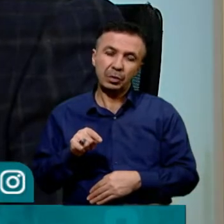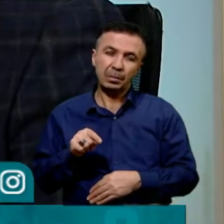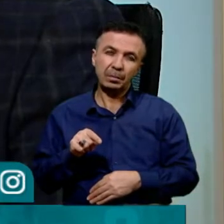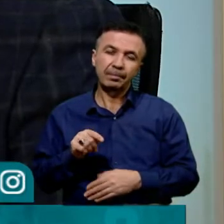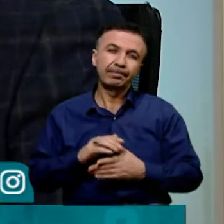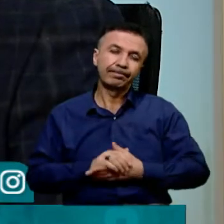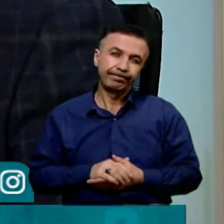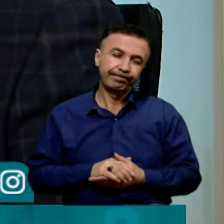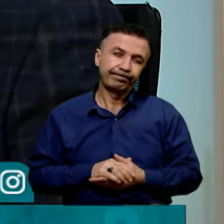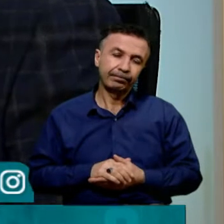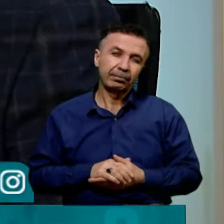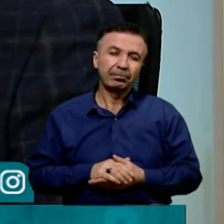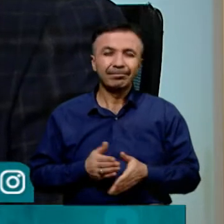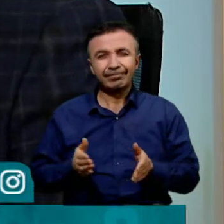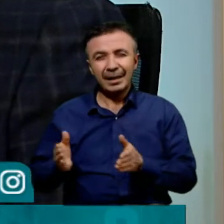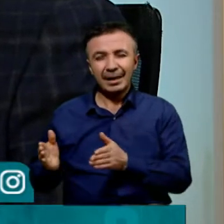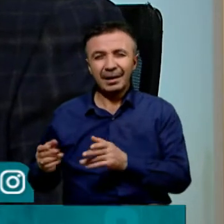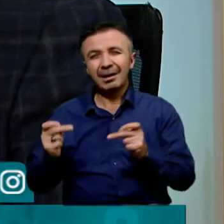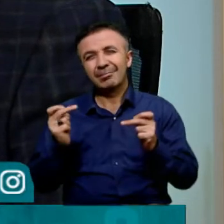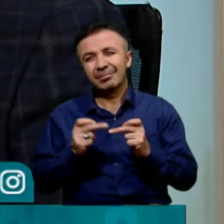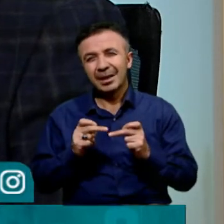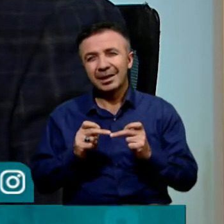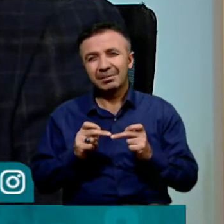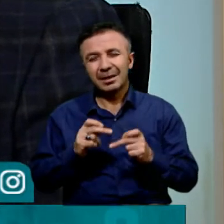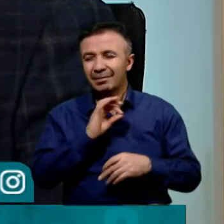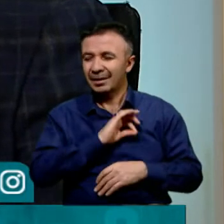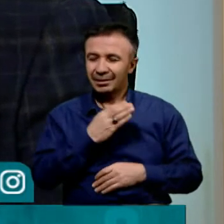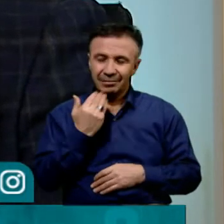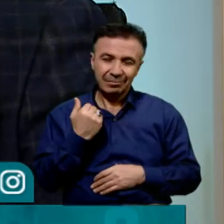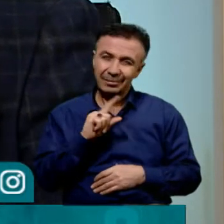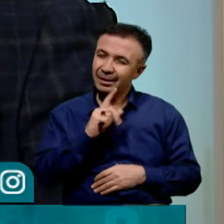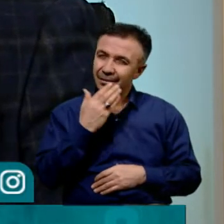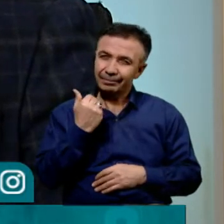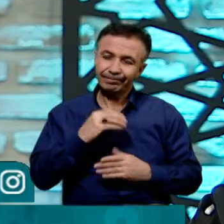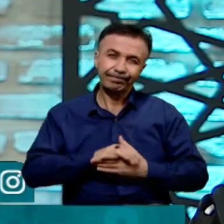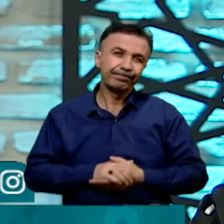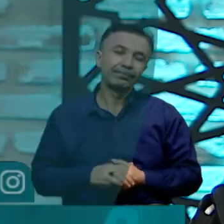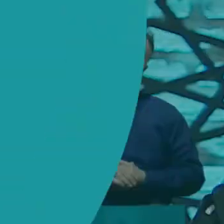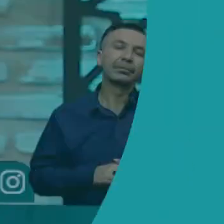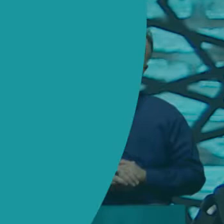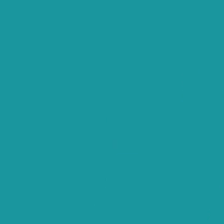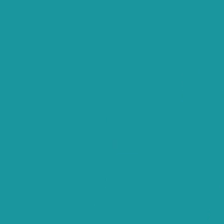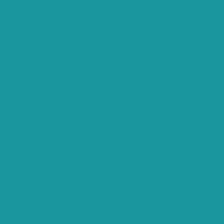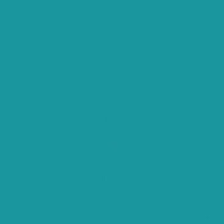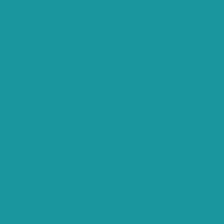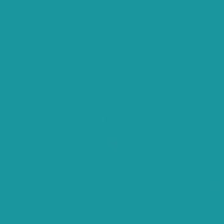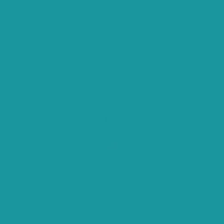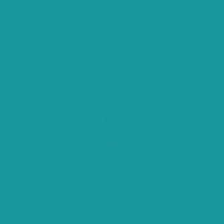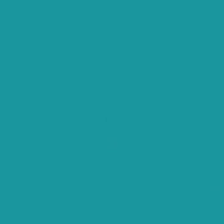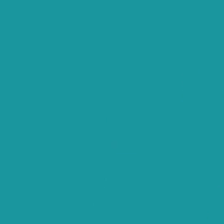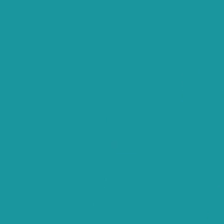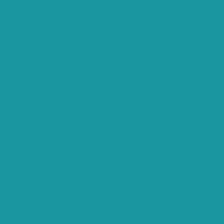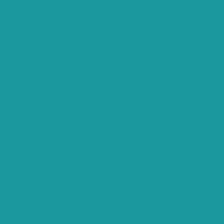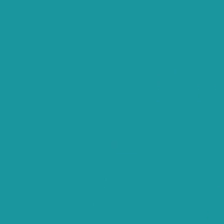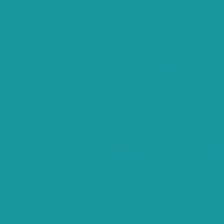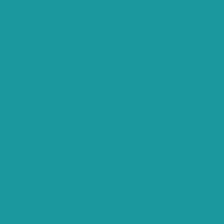bilgi de budur geriye kalan tartışmaların pek de bir faydası yoktur pek Teşekkür ederiz hocam ha